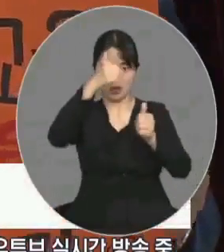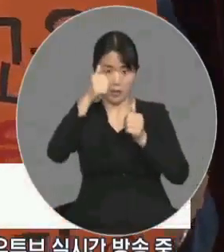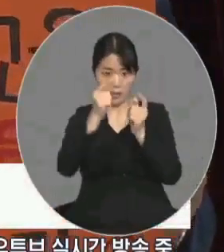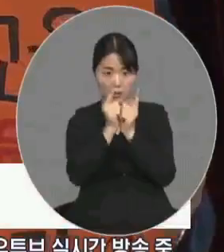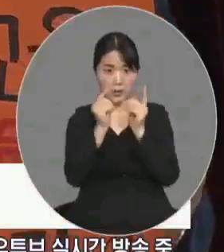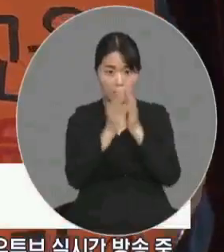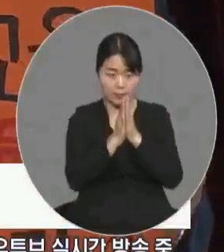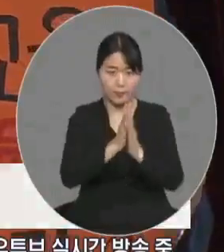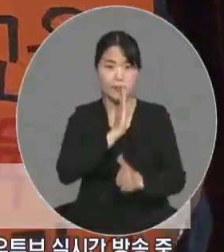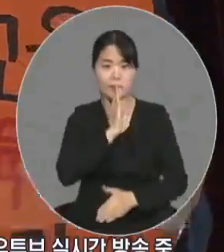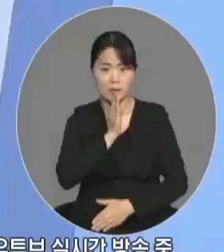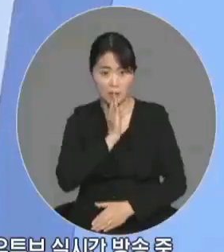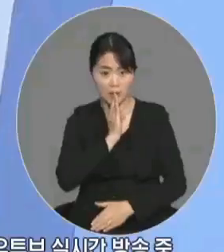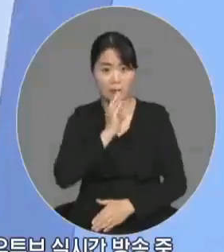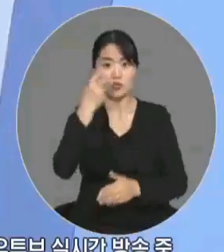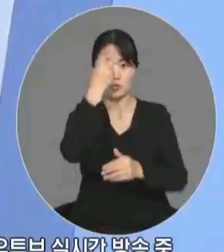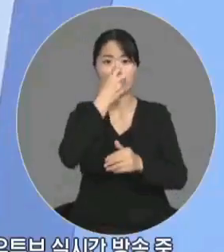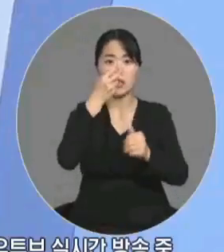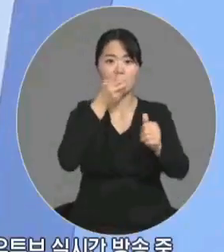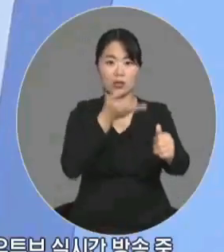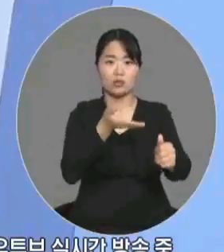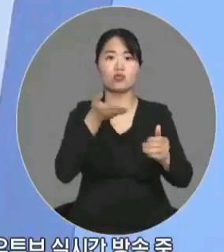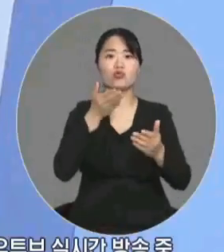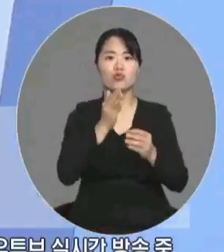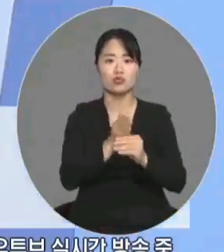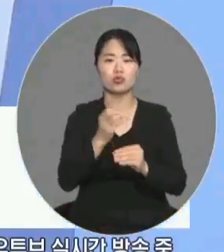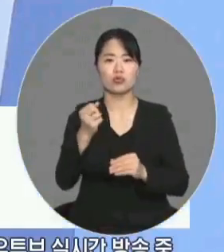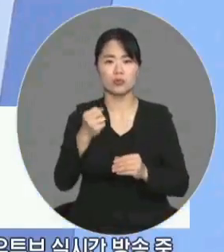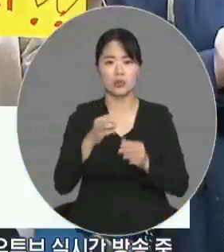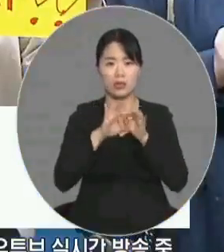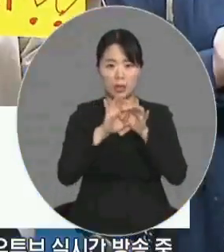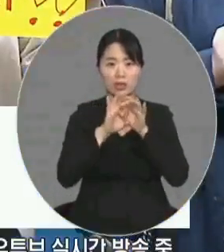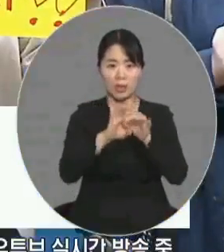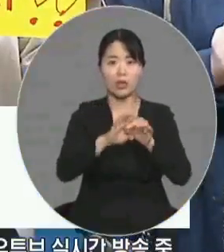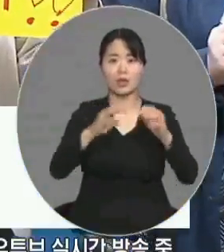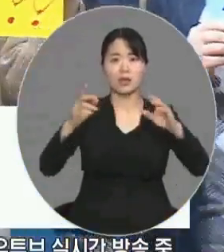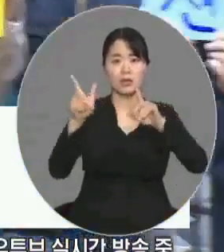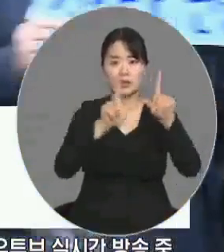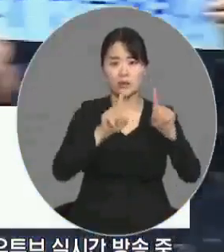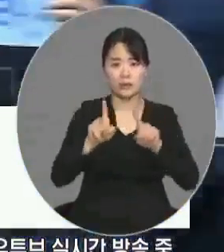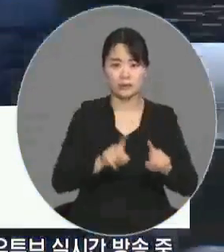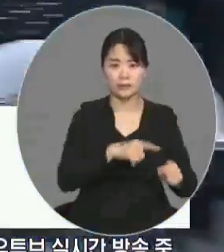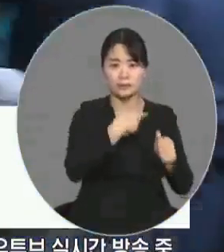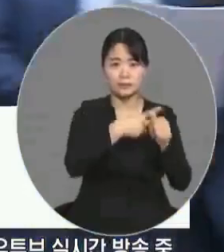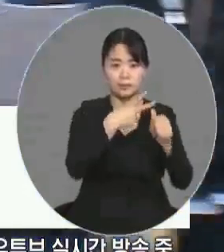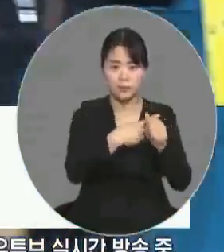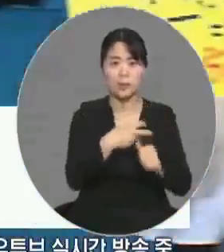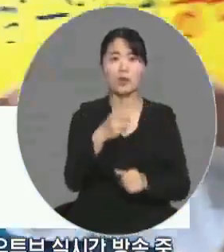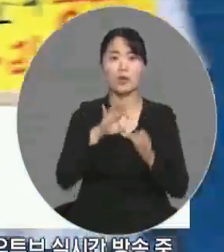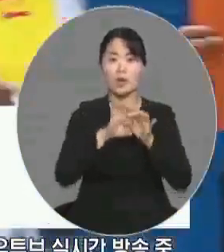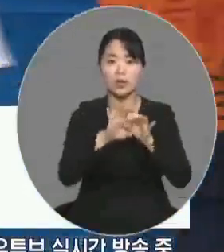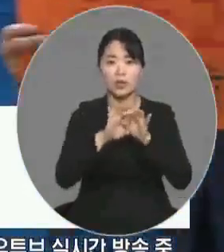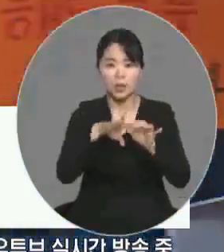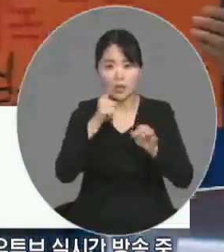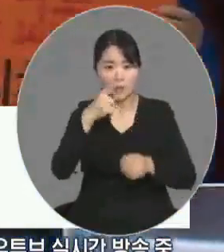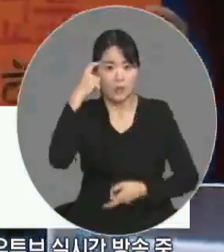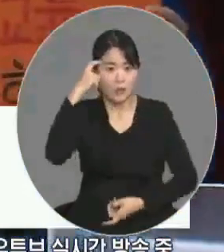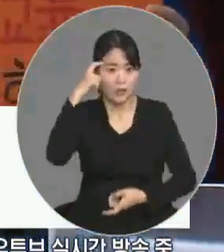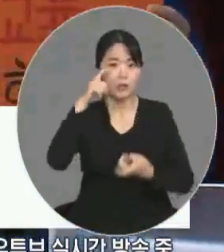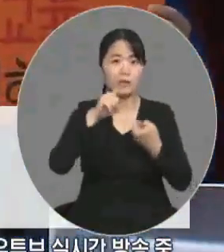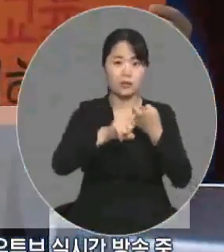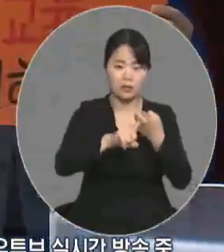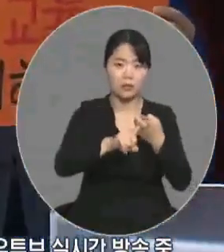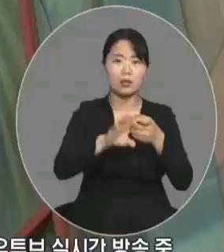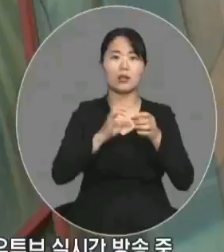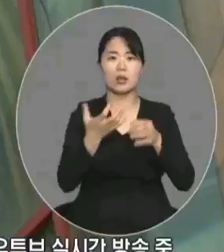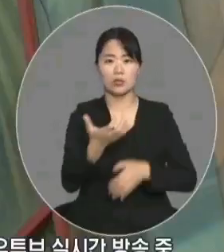감사 여부도 검토하고 있습니다. 이에 대해 전교조를 포함한 진보교육단체들은 편견을 갖고 수업을 재단해서는 안 된다며 반대하고